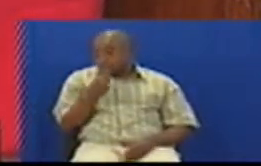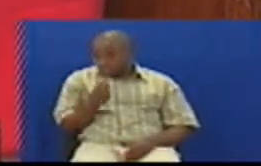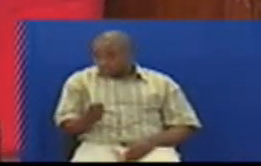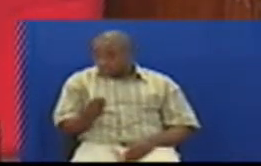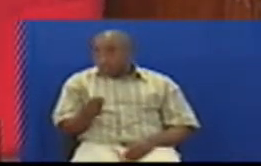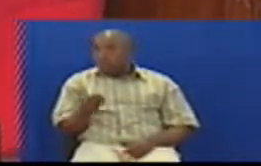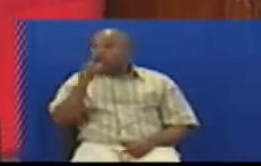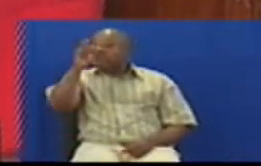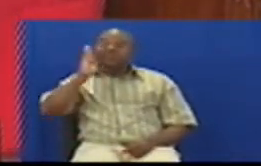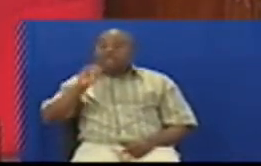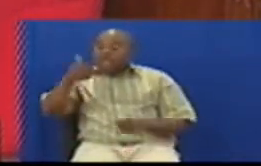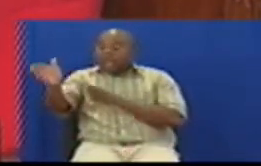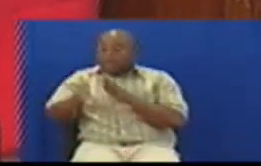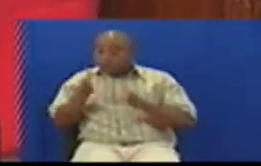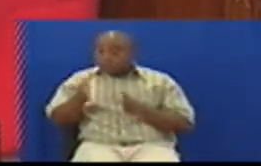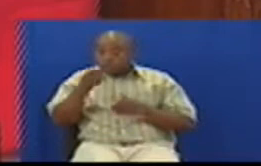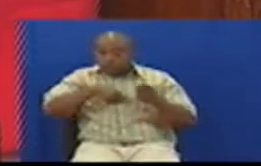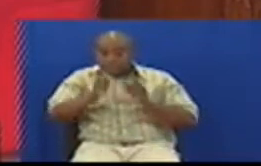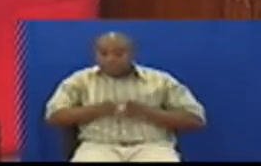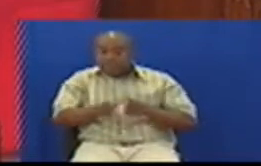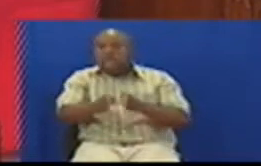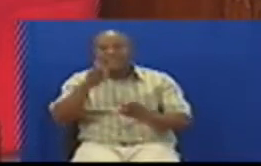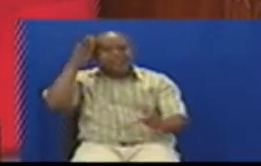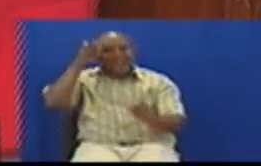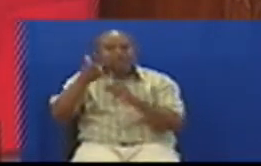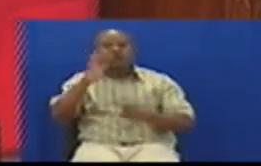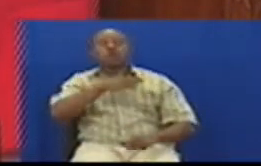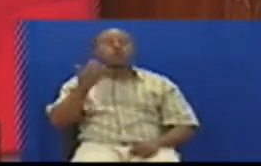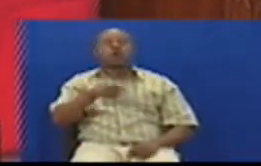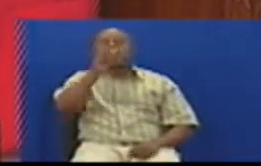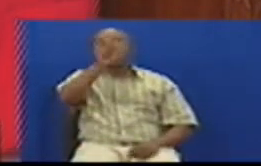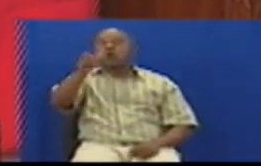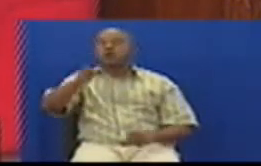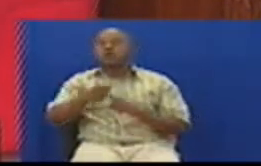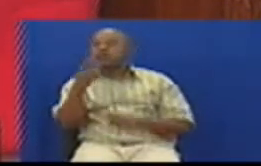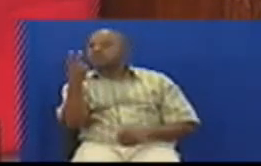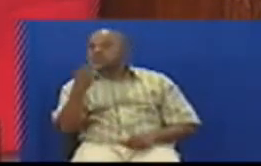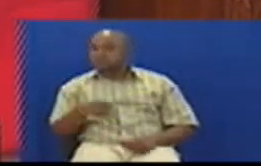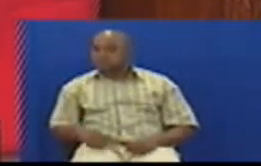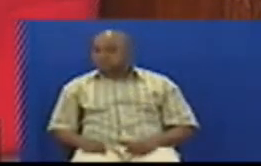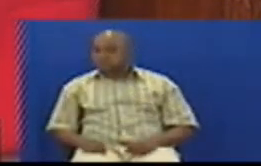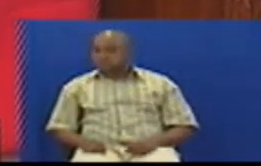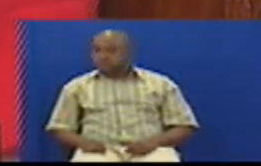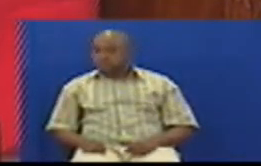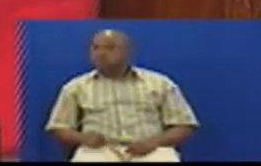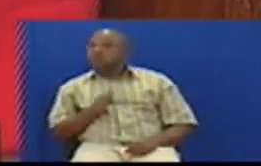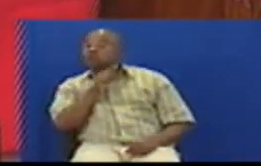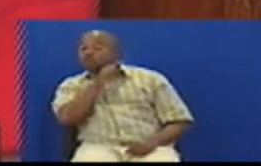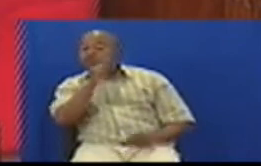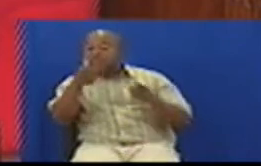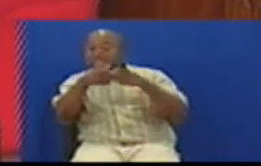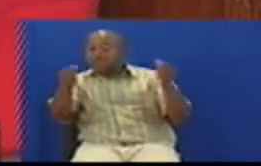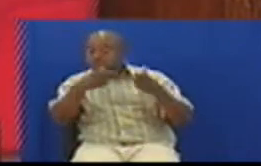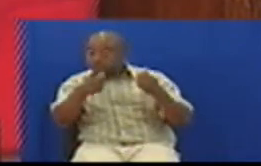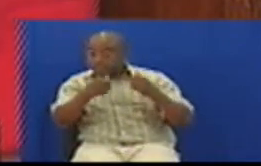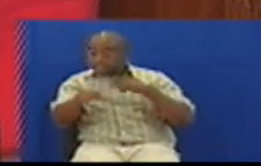waingie mtaani kwamba hafla angalau watu 200. Mheshimiwa Mwenyekiti, huo ulikuwa ni mchaguzi mdogo tu wa jimbo moja tu Kiondoni, akafa